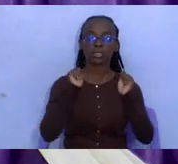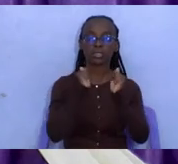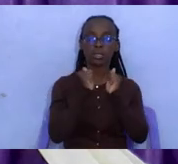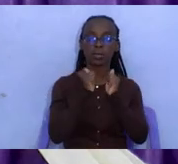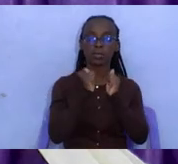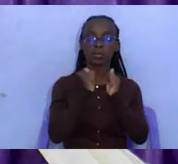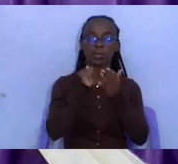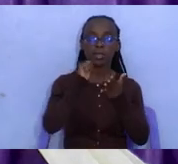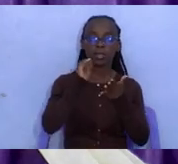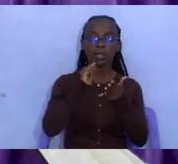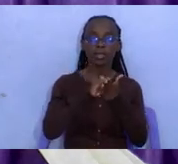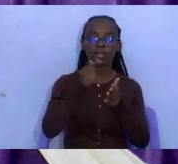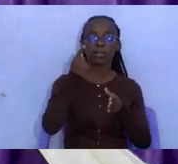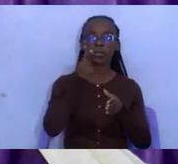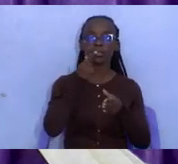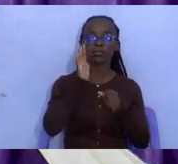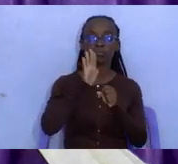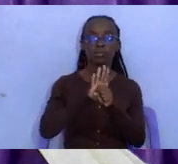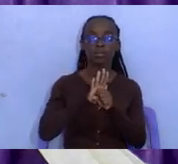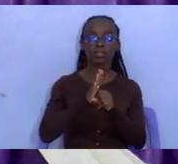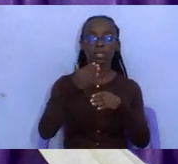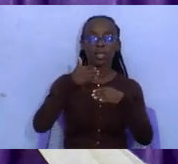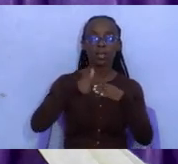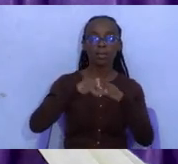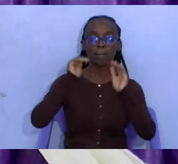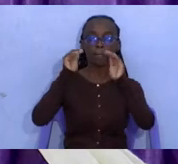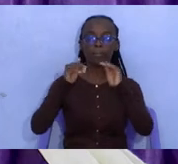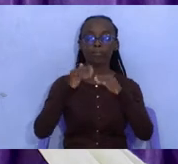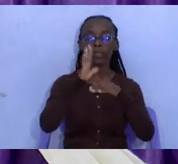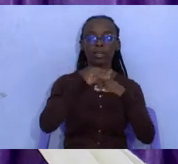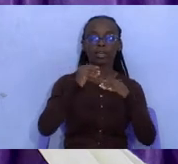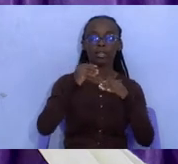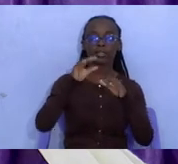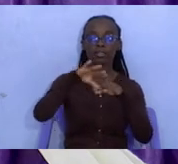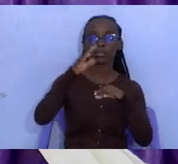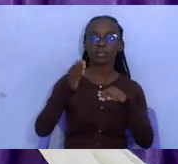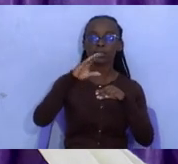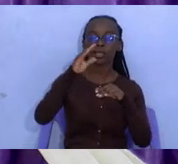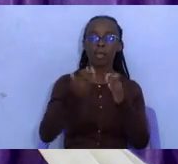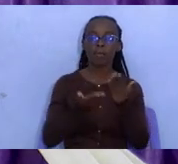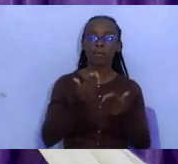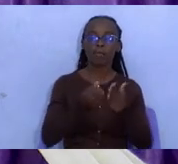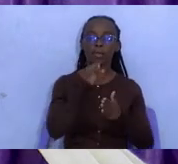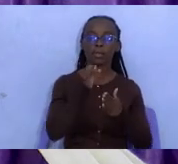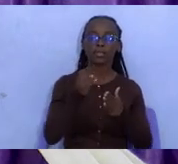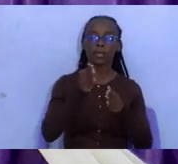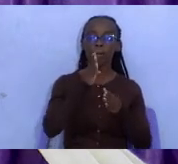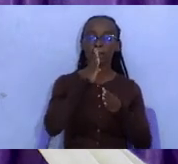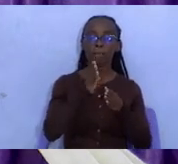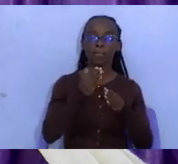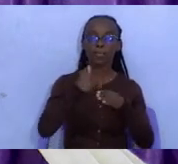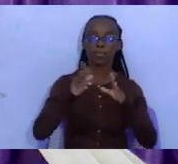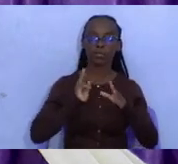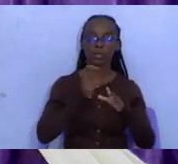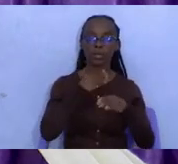kwamba utawabariki watu mashambani na utawabariki mjini, Bwana, ikafanyike sehemu yetu katika jina la Yesu.